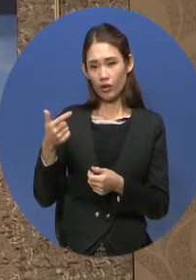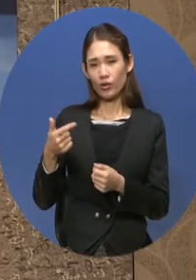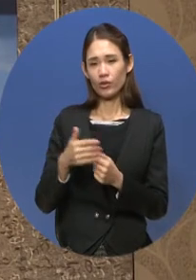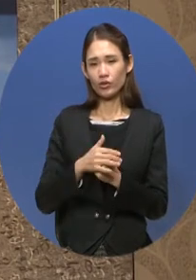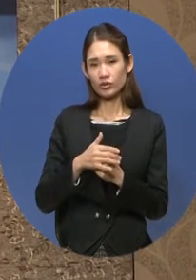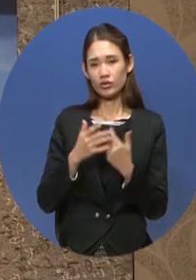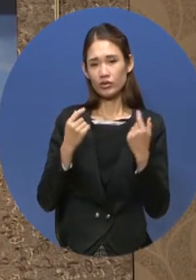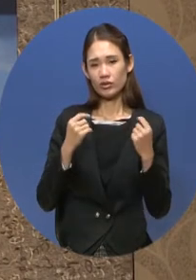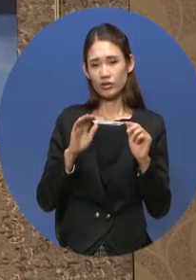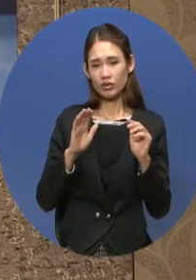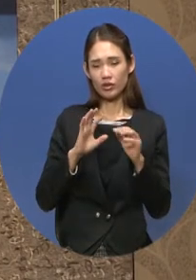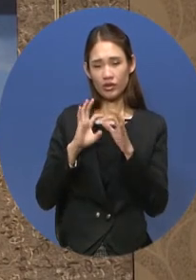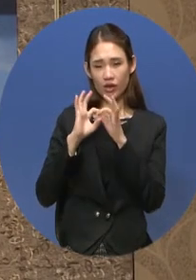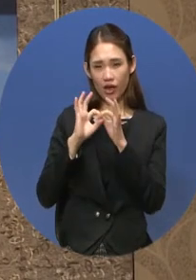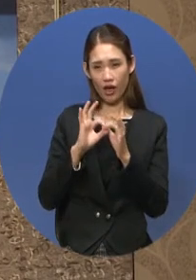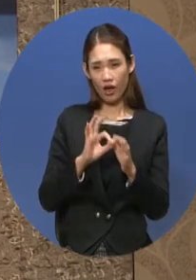상태로